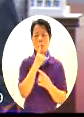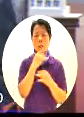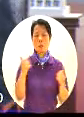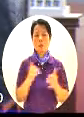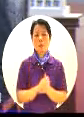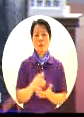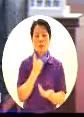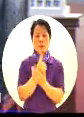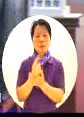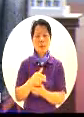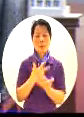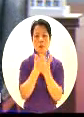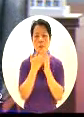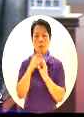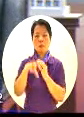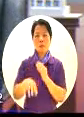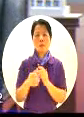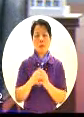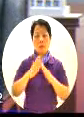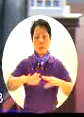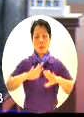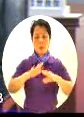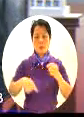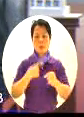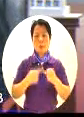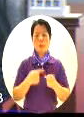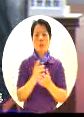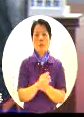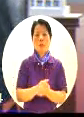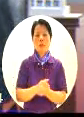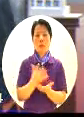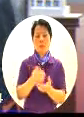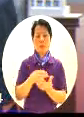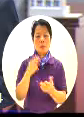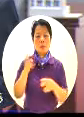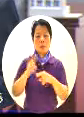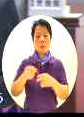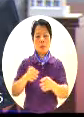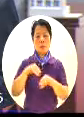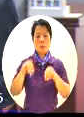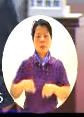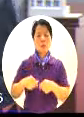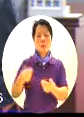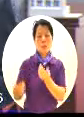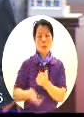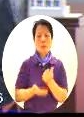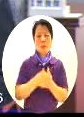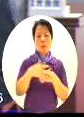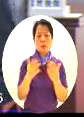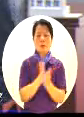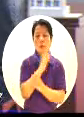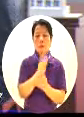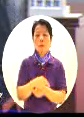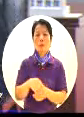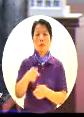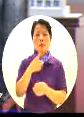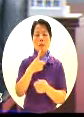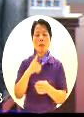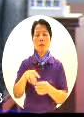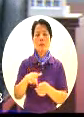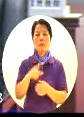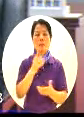就是美术馆今年有标一片300万，息息相关了，息息相关哈。所